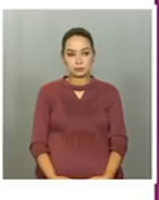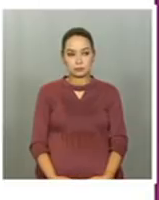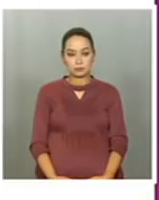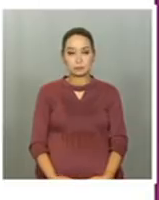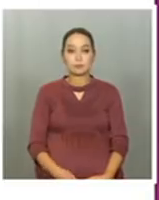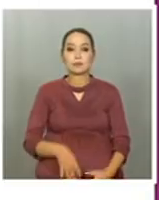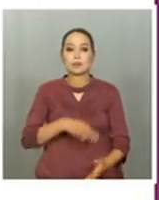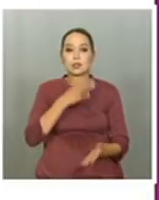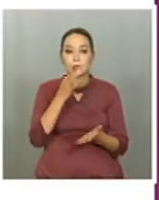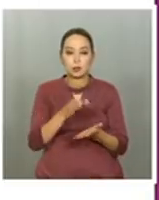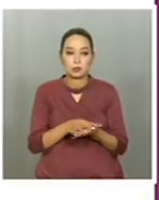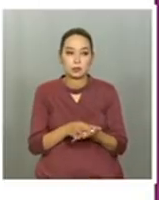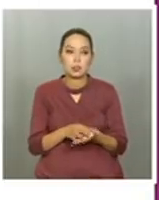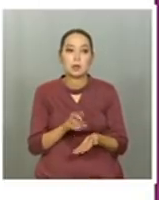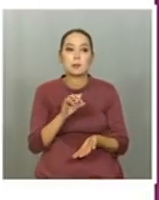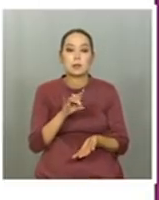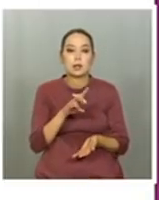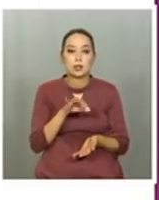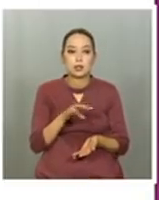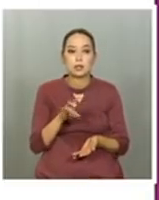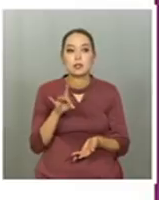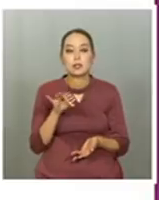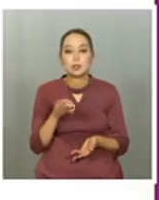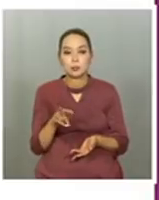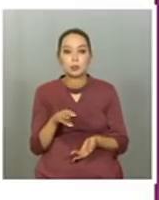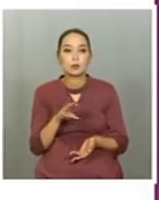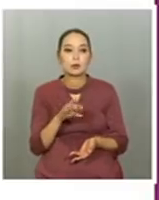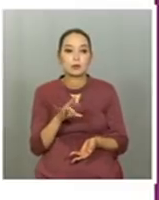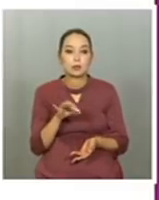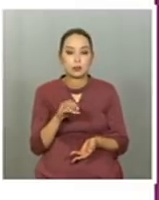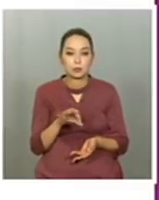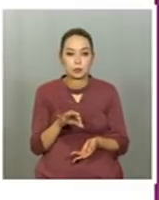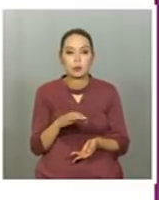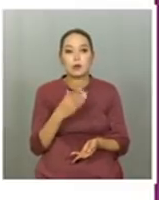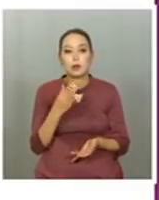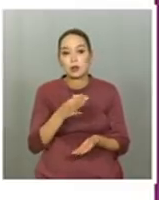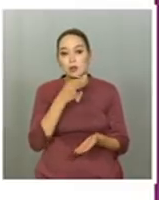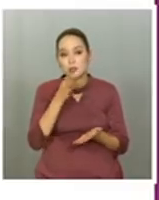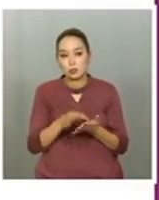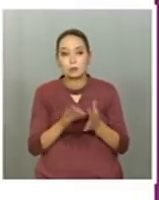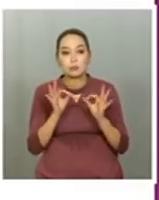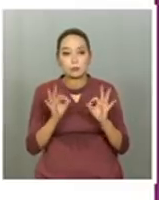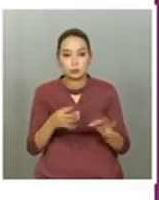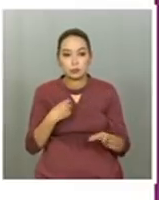Жауабы Берлин, Рим, Токио. Жауаптарыңыз дұрыс деп ойлаймын.